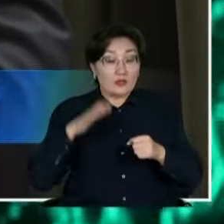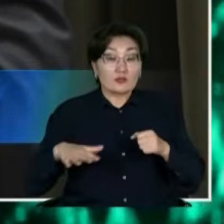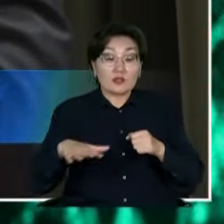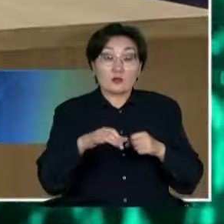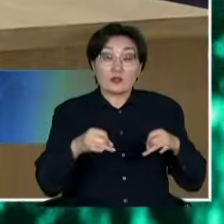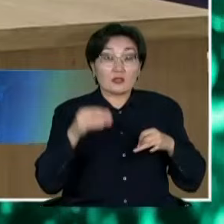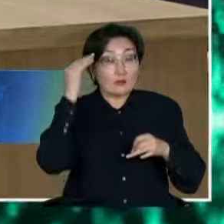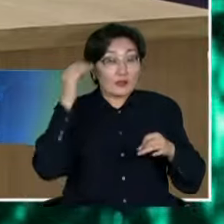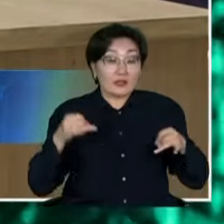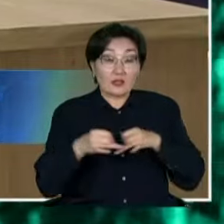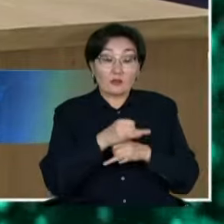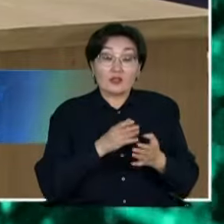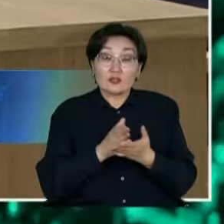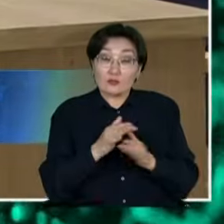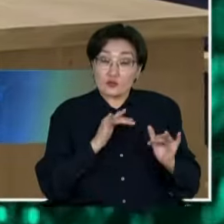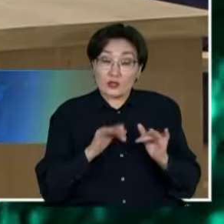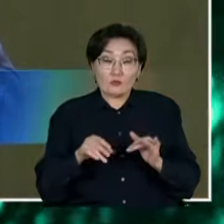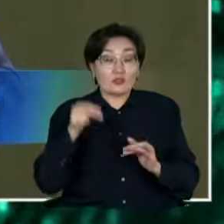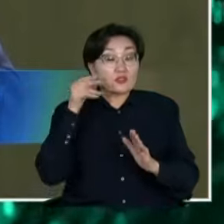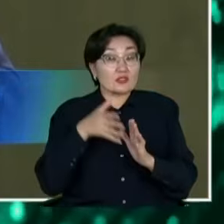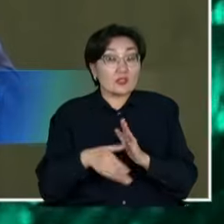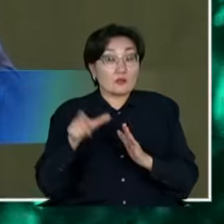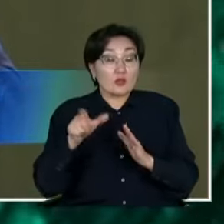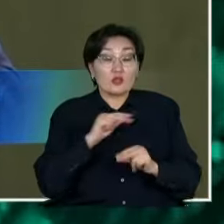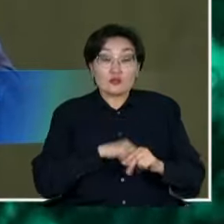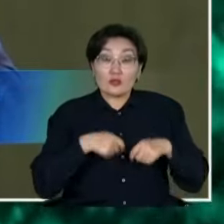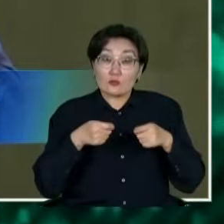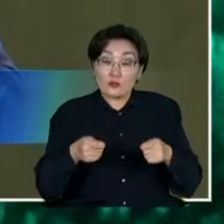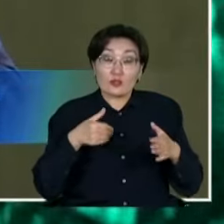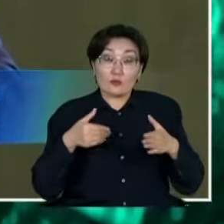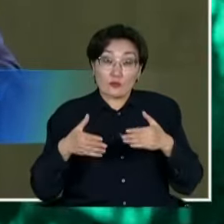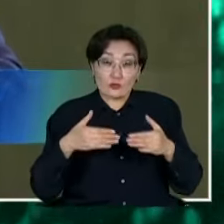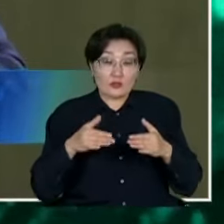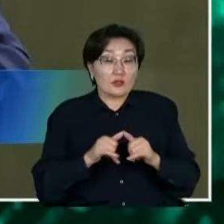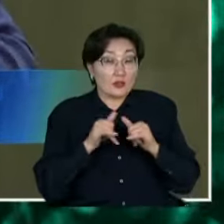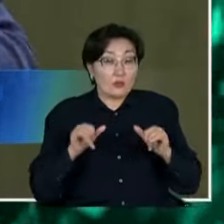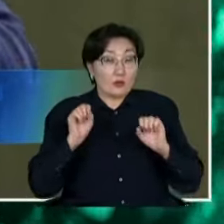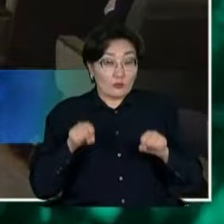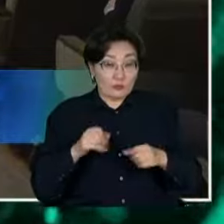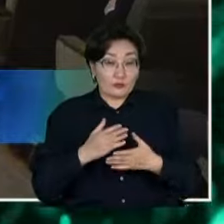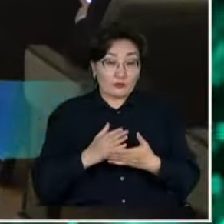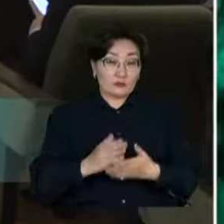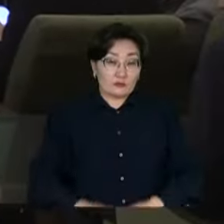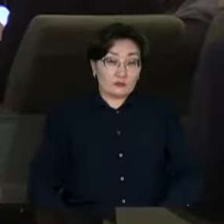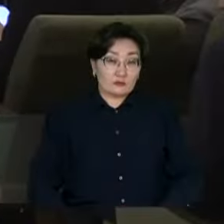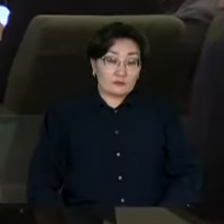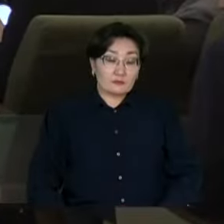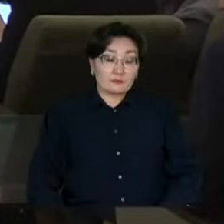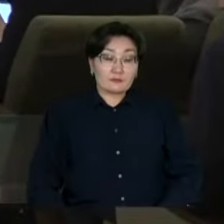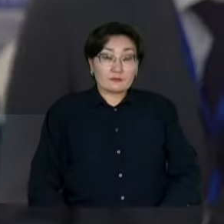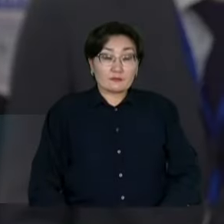алмасуға бағытталған іс-шарада зерттеушілерге жұмыс берушілермен байланыс орнатуға да мүмкіндік туып отыр.